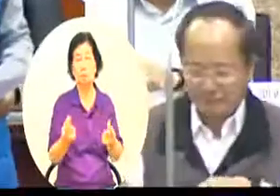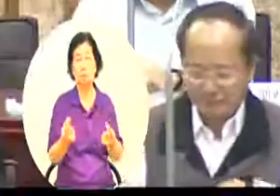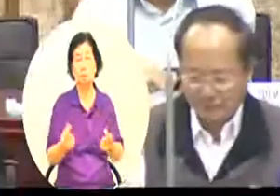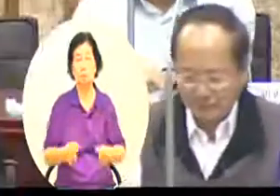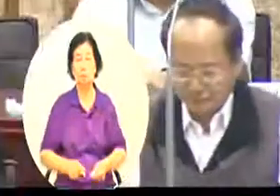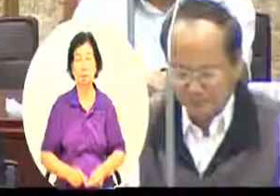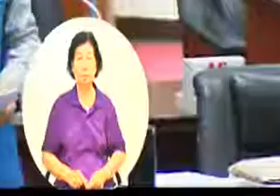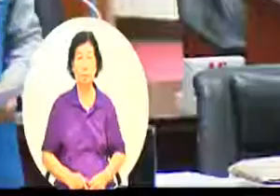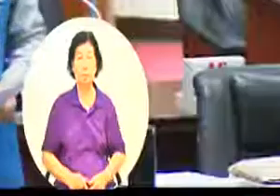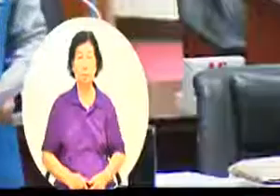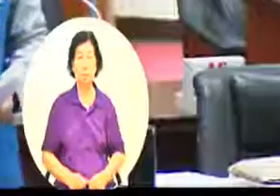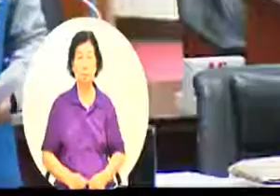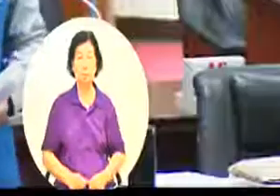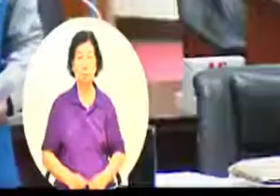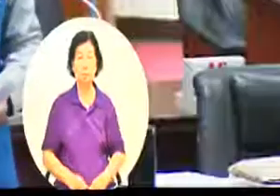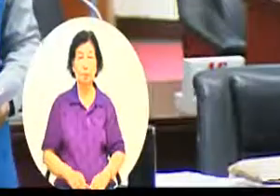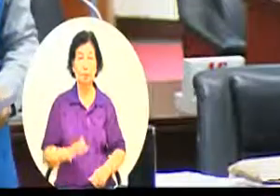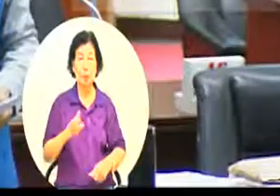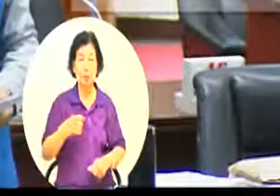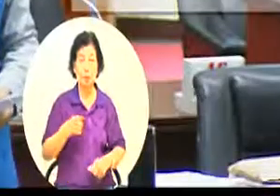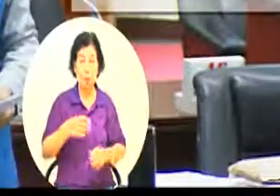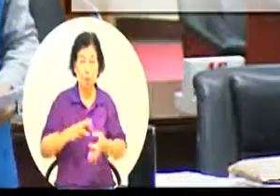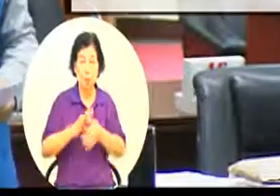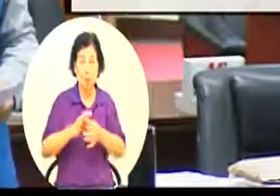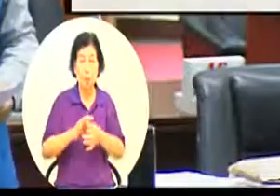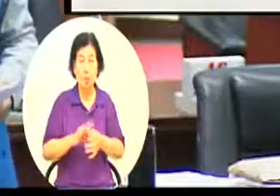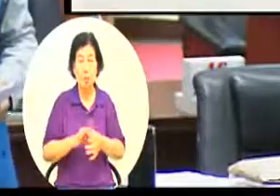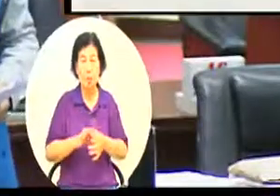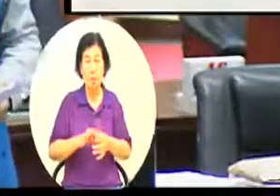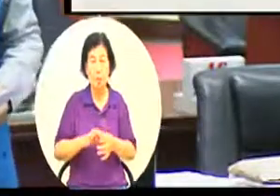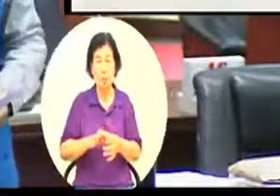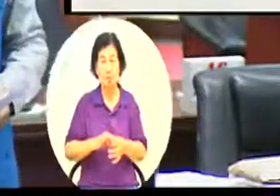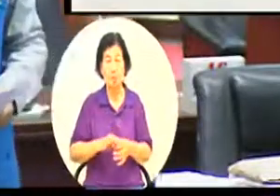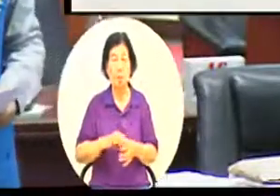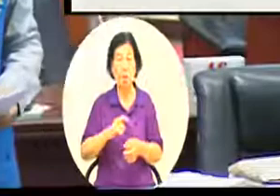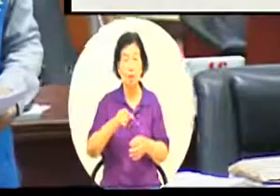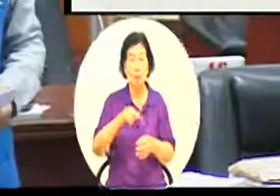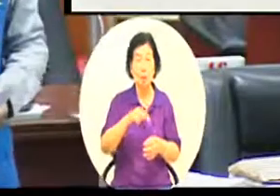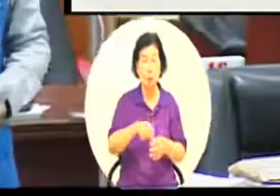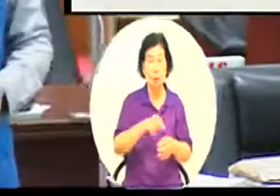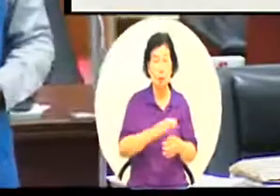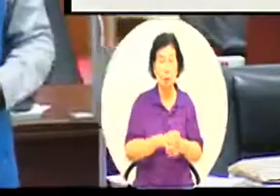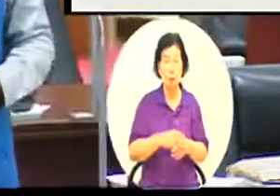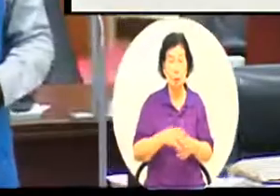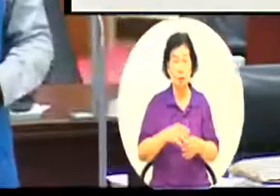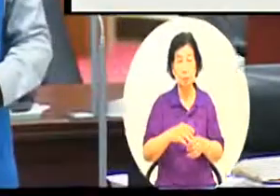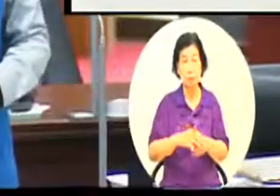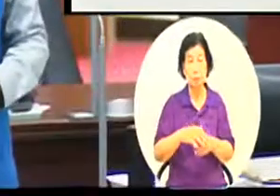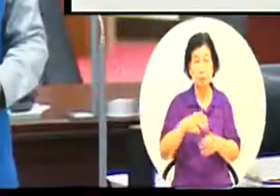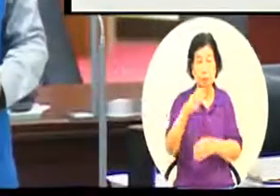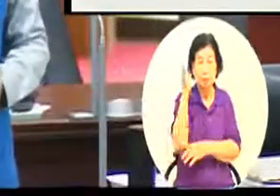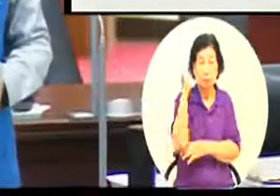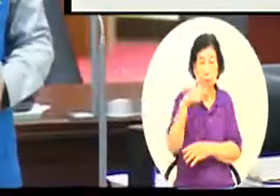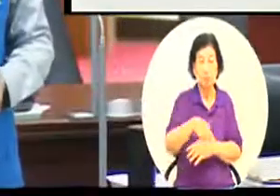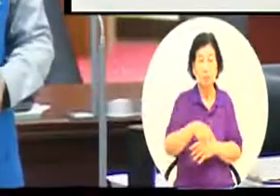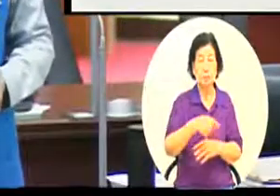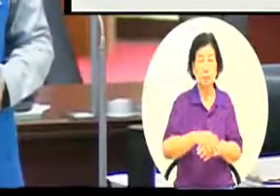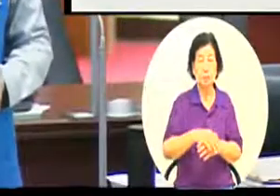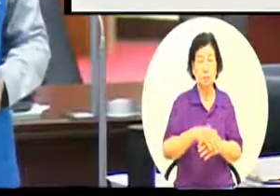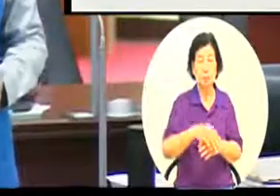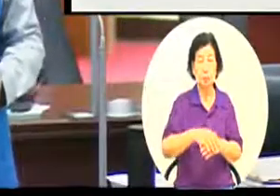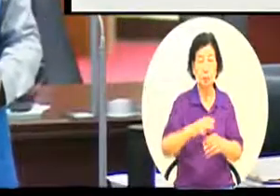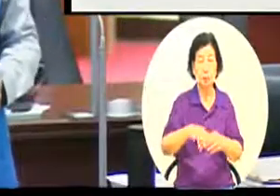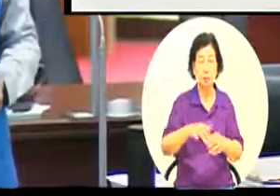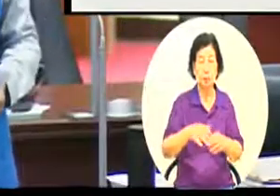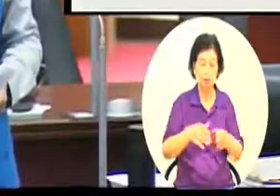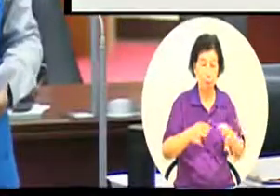哦，为什么这么关心呢？就是怕我们市府未来这个路线会变成我们市政府的一个财务